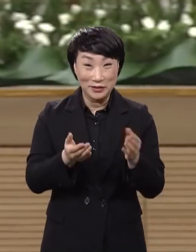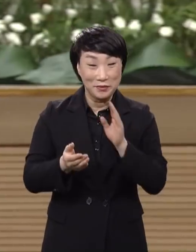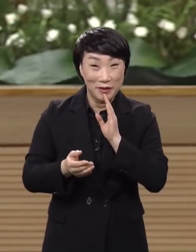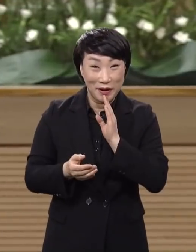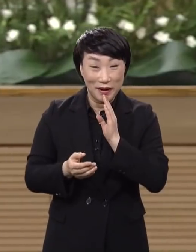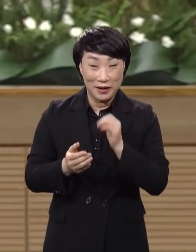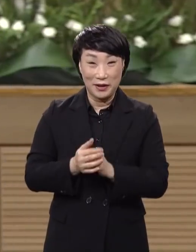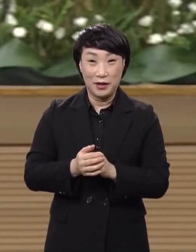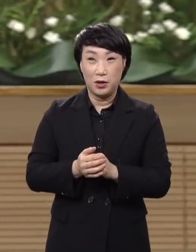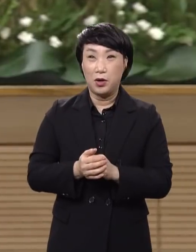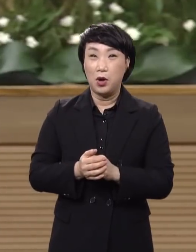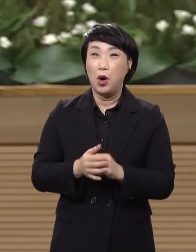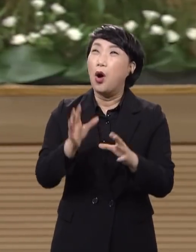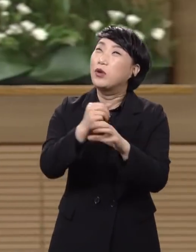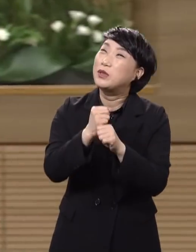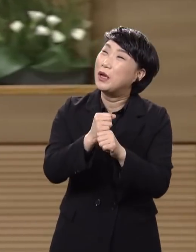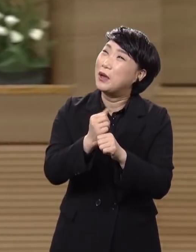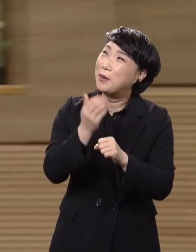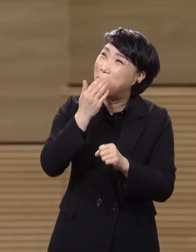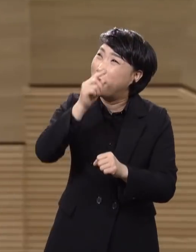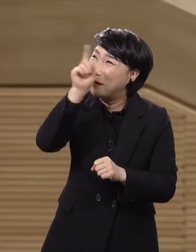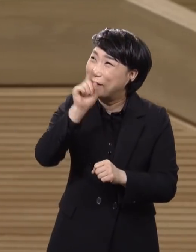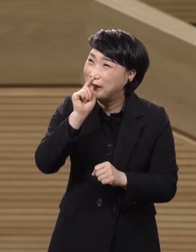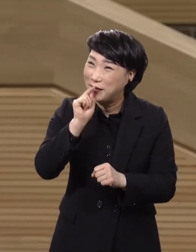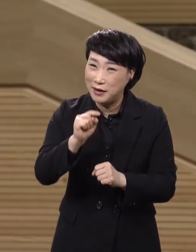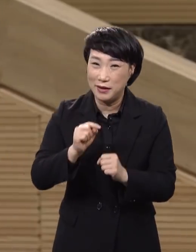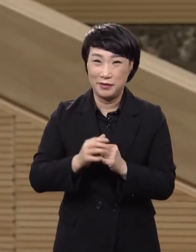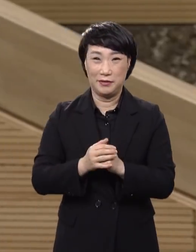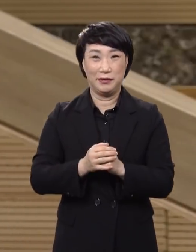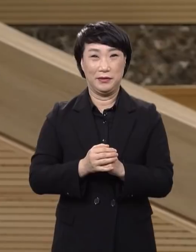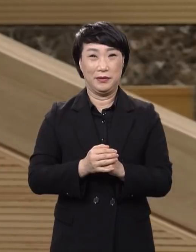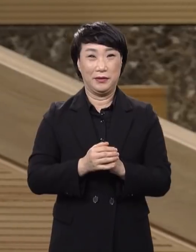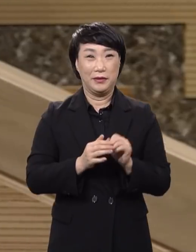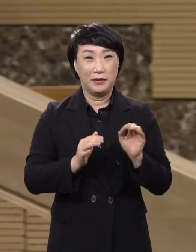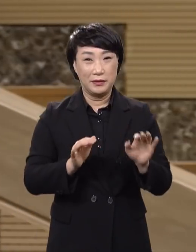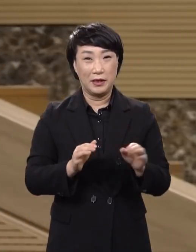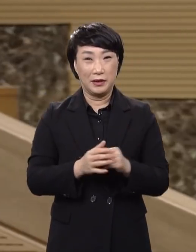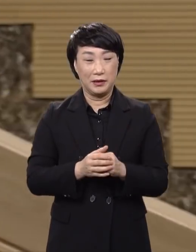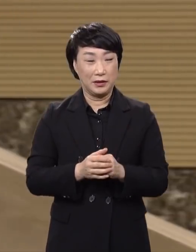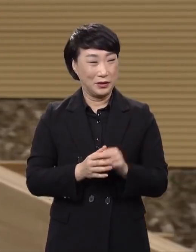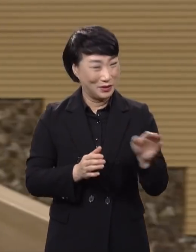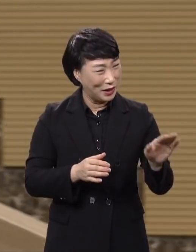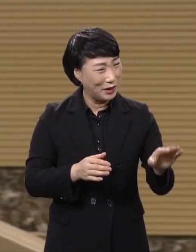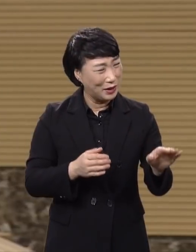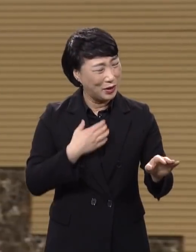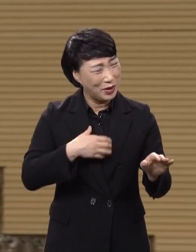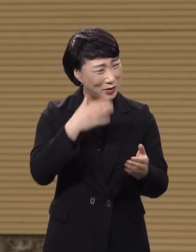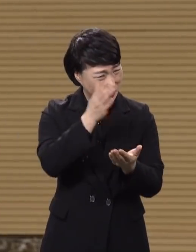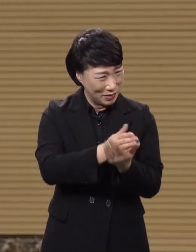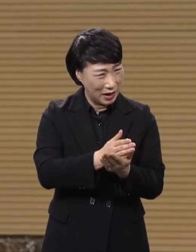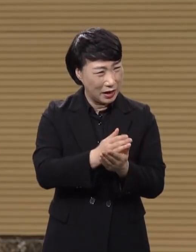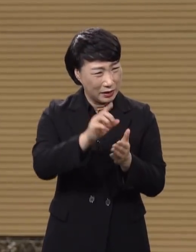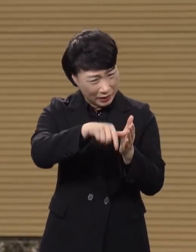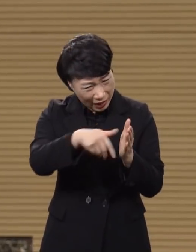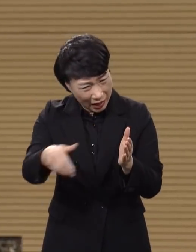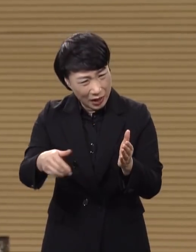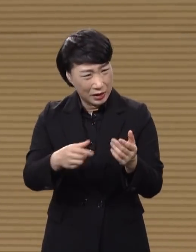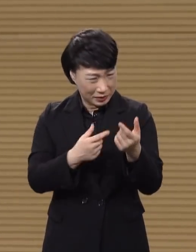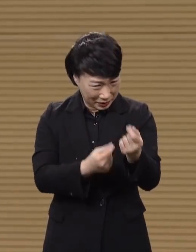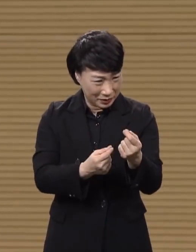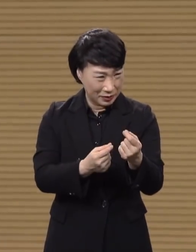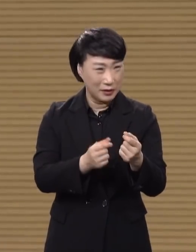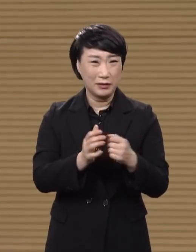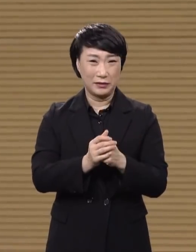응? 언제쯤 될까요? 언제쯤 될까요? 응? 걱정하지 마라. 때가 되면